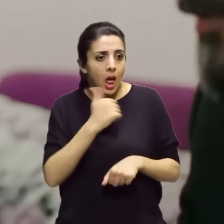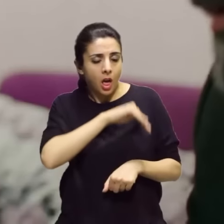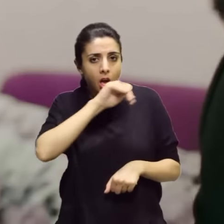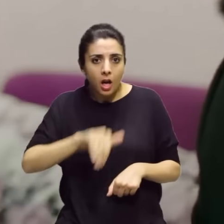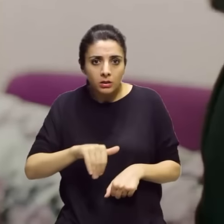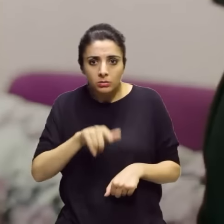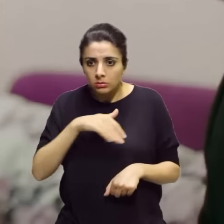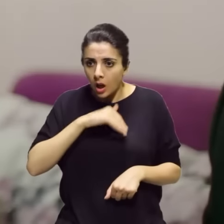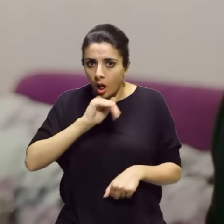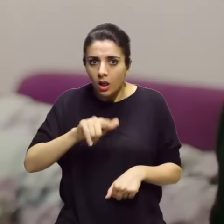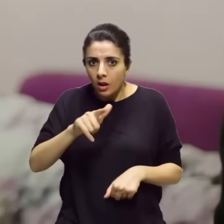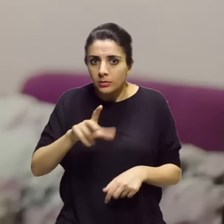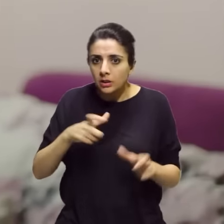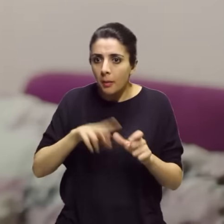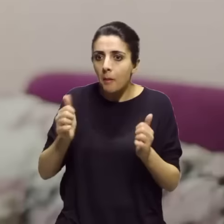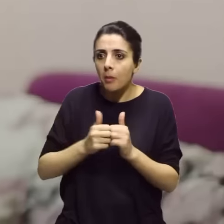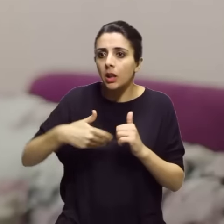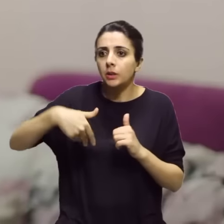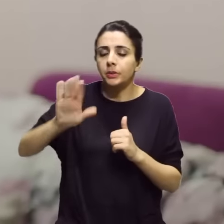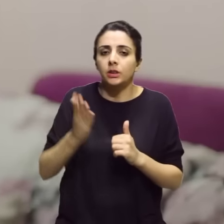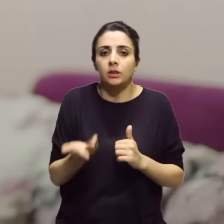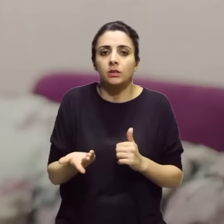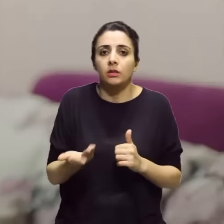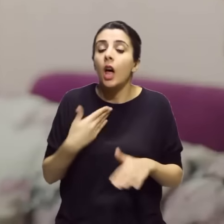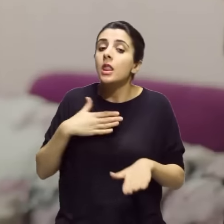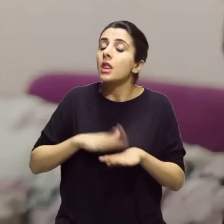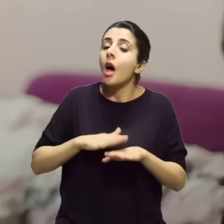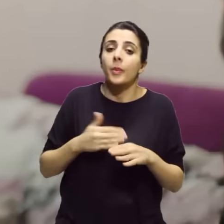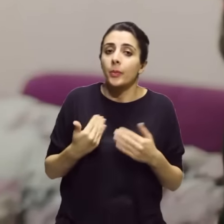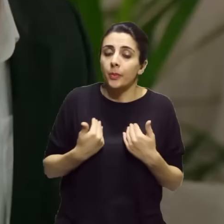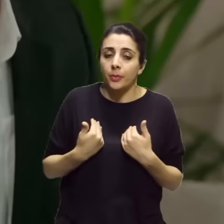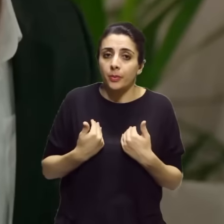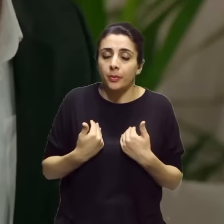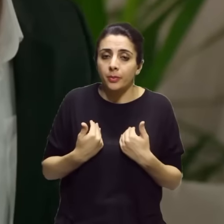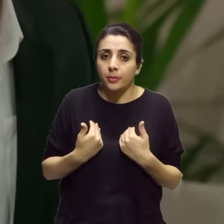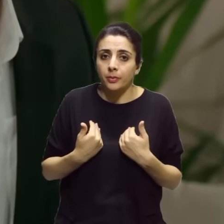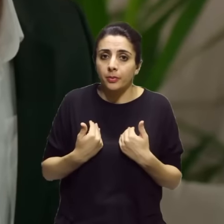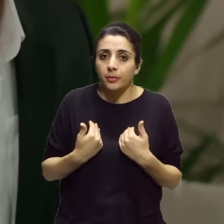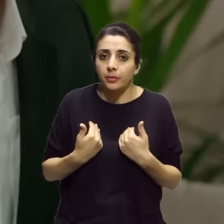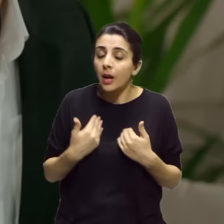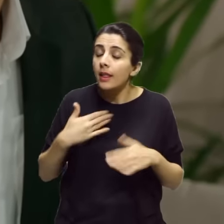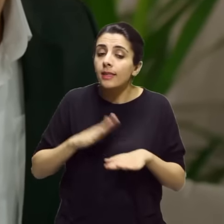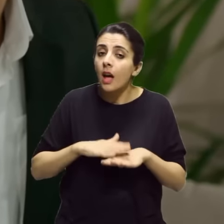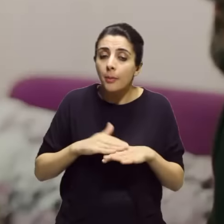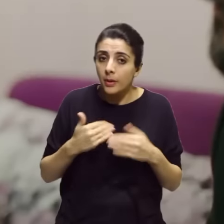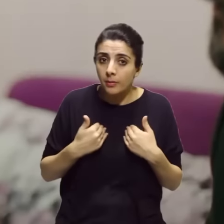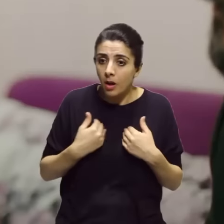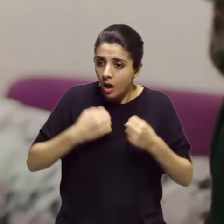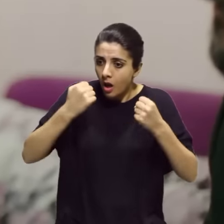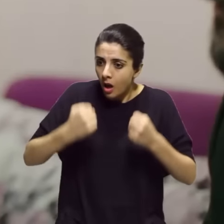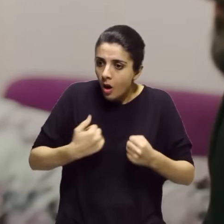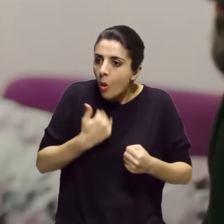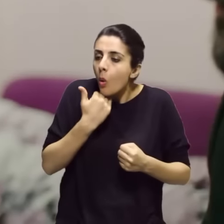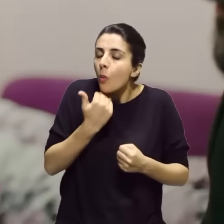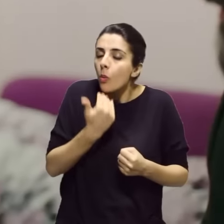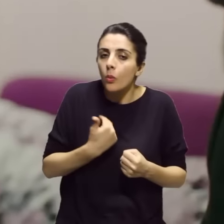geldim. Geldiğimde sen de Sabri çıkıp gitmiştiniz. Ne yapsaydım Mazhar? Ne yapsaydım? Duramadım orada